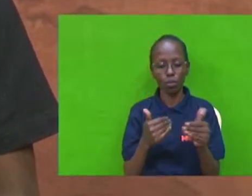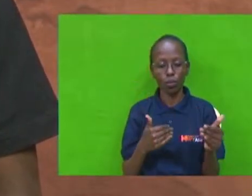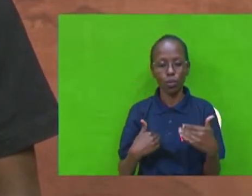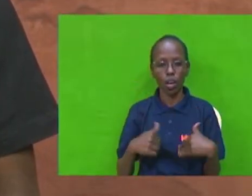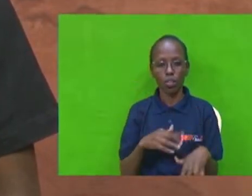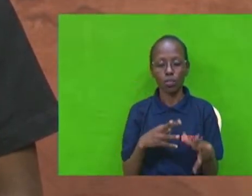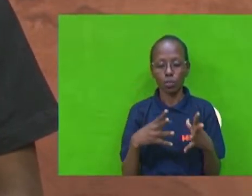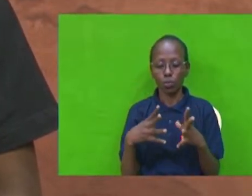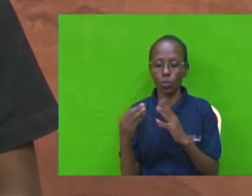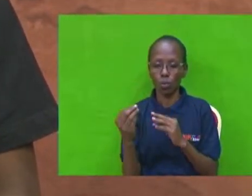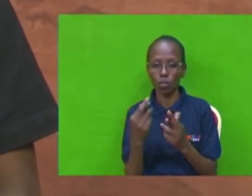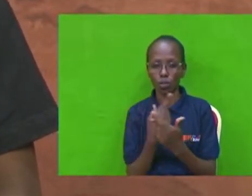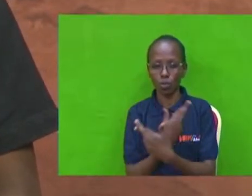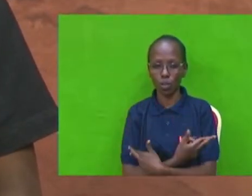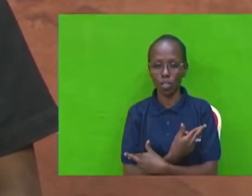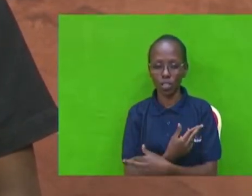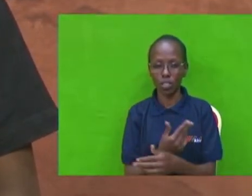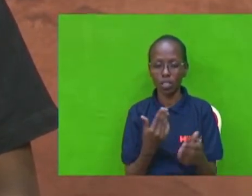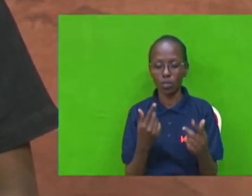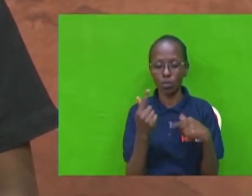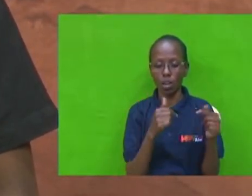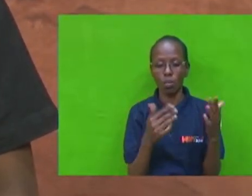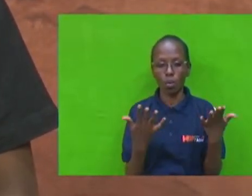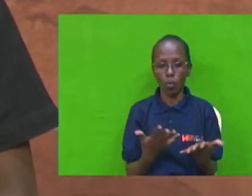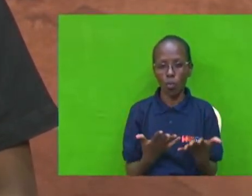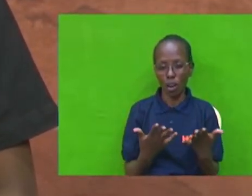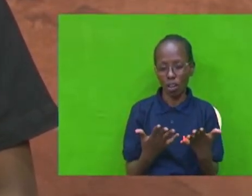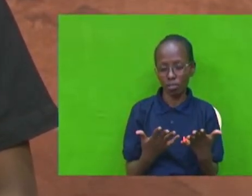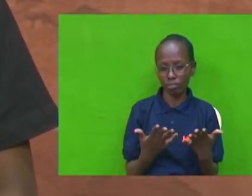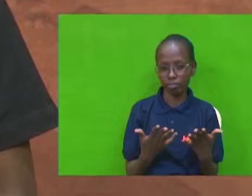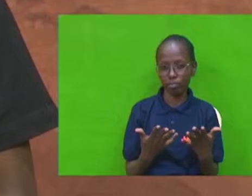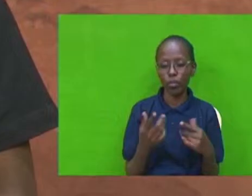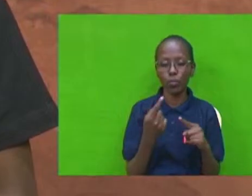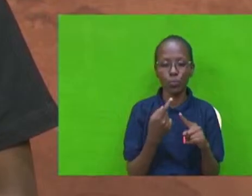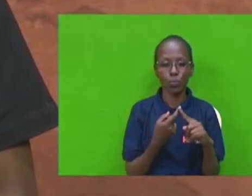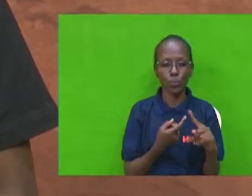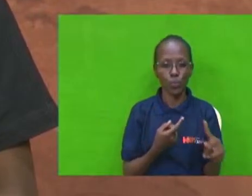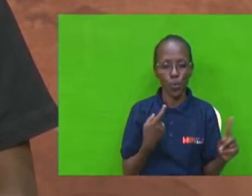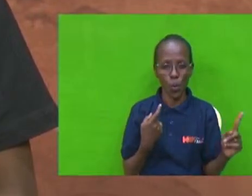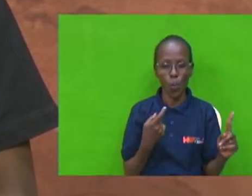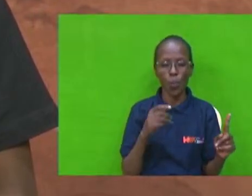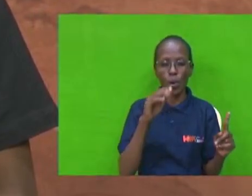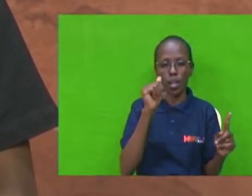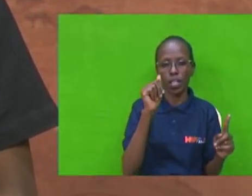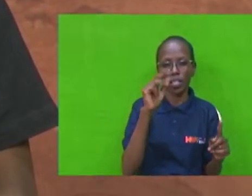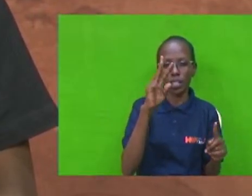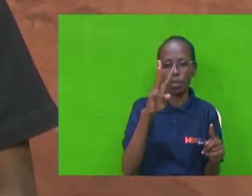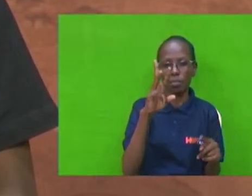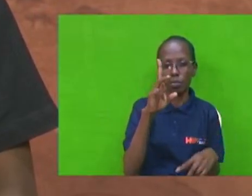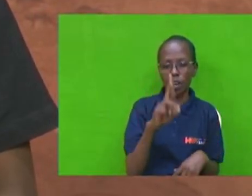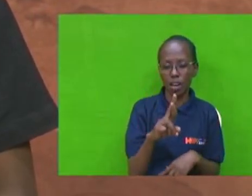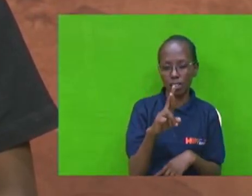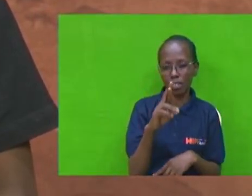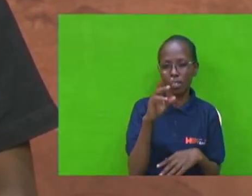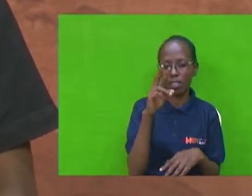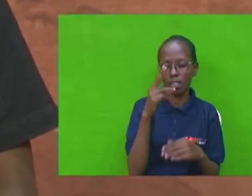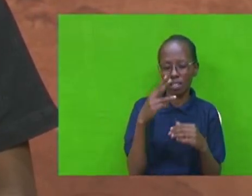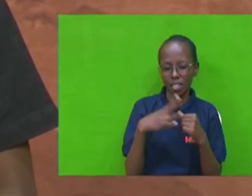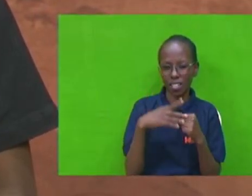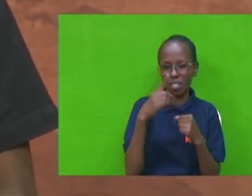mapumziko, nimekukumbusha kwamba tunakujia moja kwa moja kutoka AWR